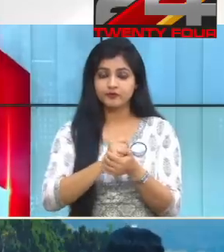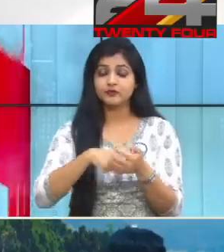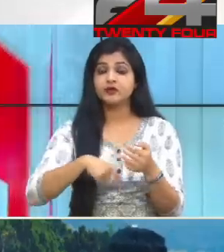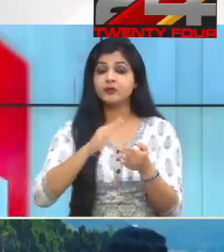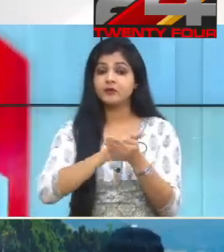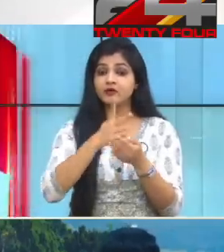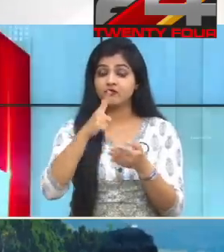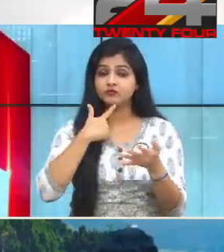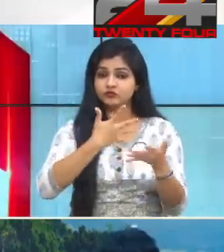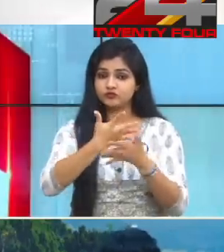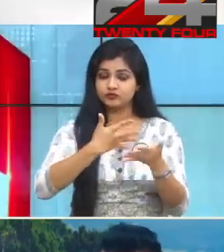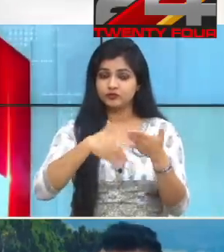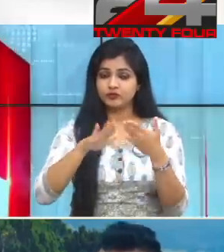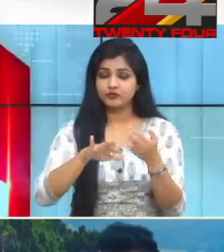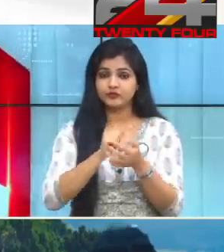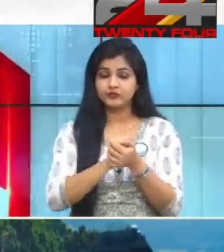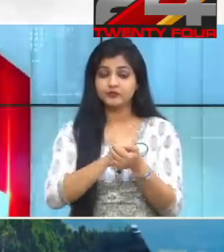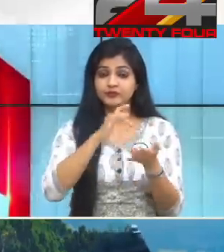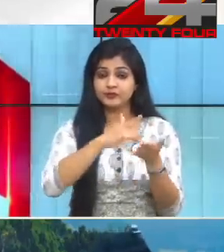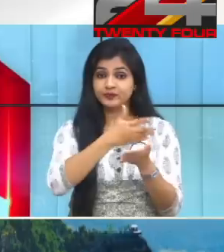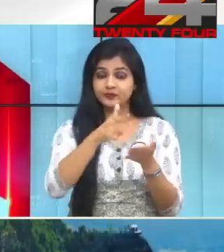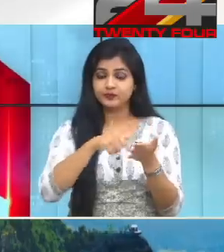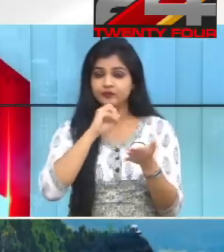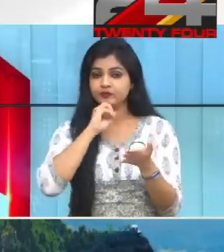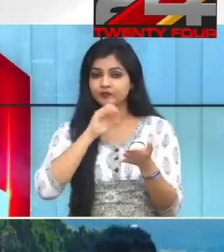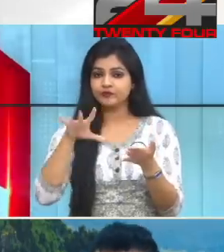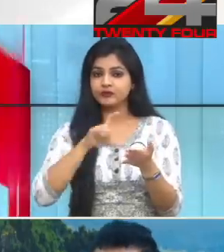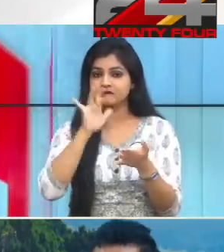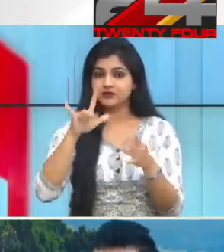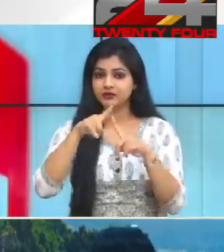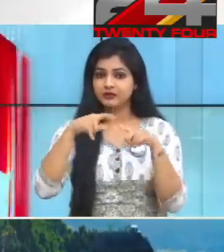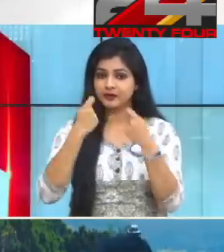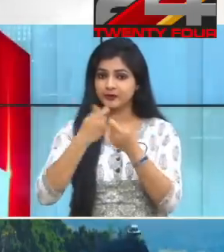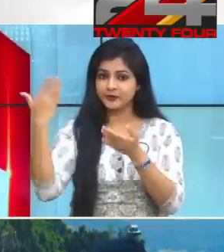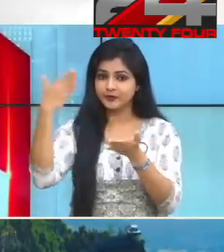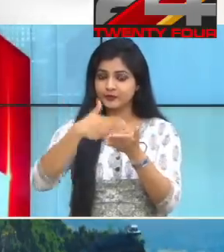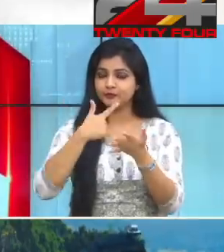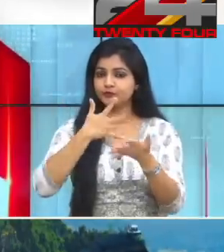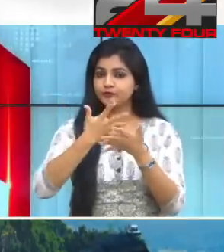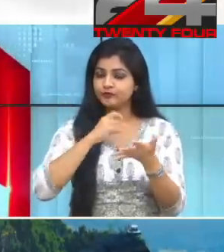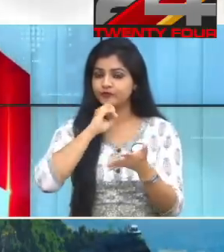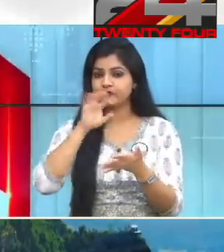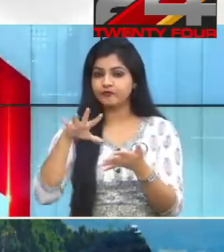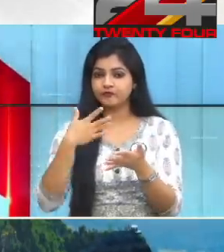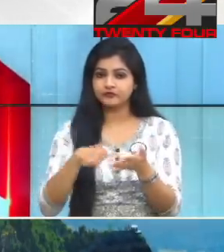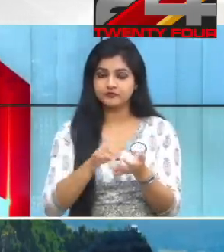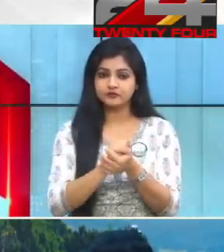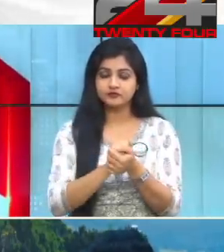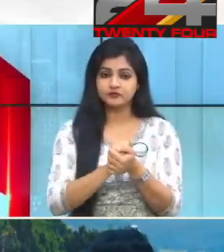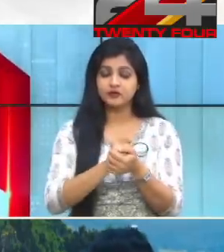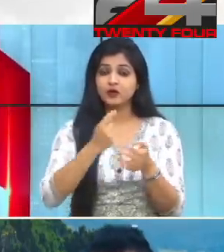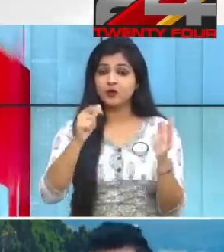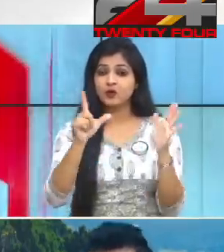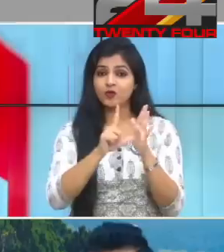ആ നിലയിൽ തന്നെ അത് കാണും. ഇവിടെയും അത് ശ്രദ്ധപ്പെടുത്തി, കേന്ദ്ര സംഘത്തിൻ്റെ ശ്രദ്ധയിൽ അത് പെടുത്തിയിട്ടുണ്ട്. അവരുടെ